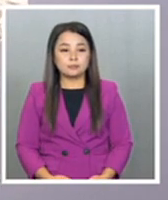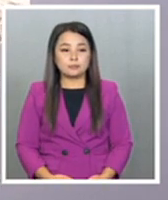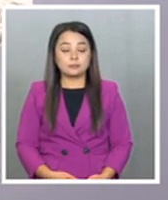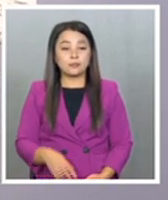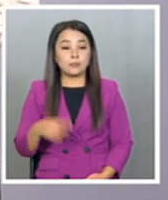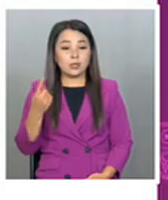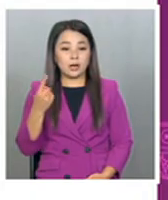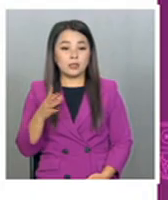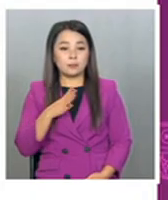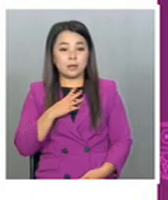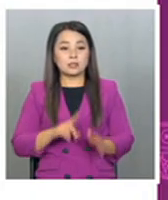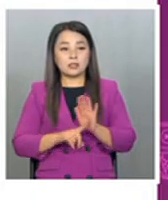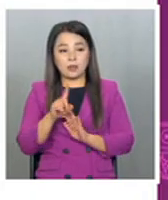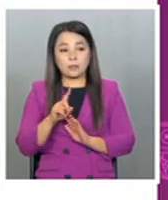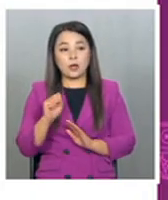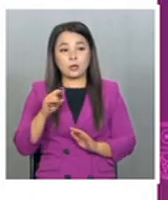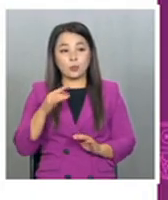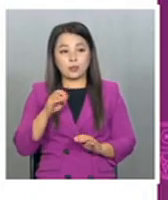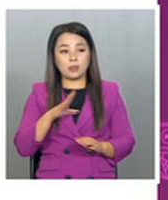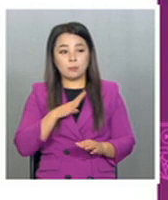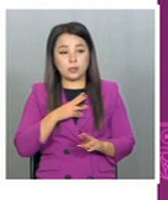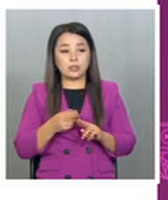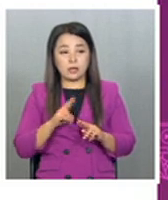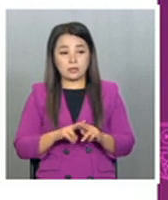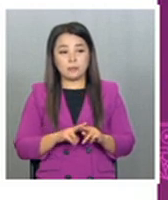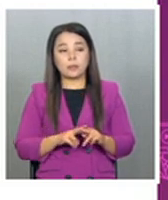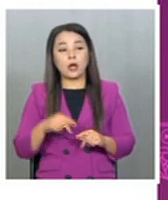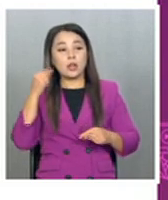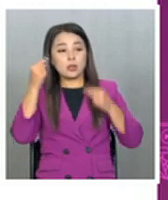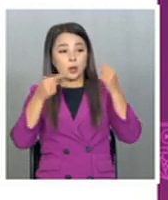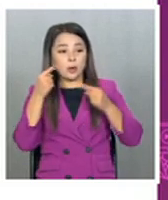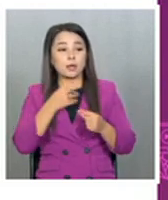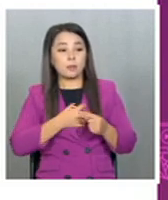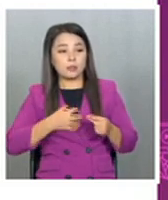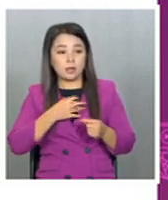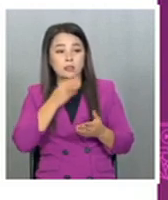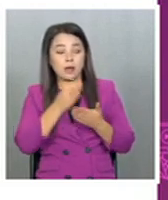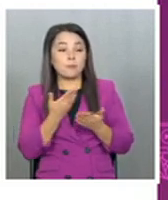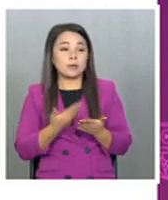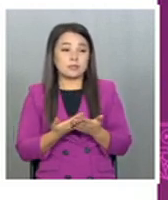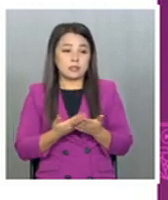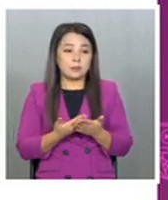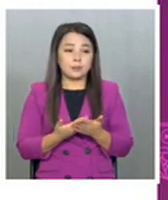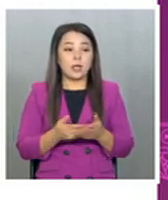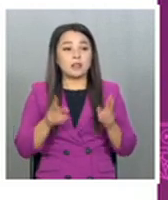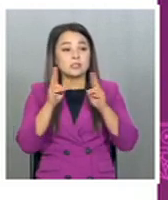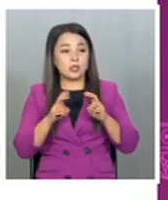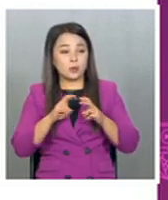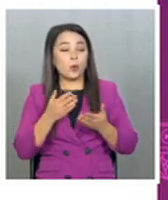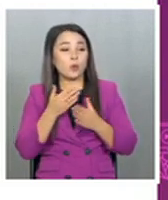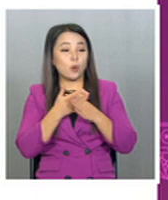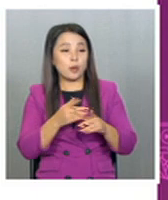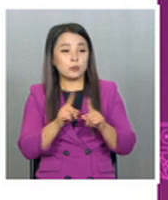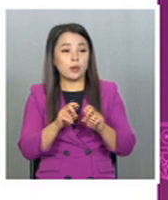Бірінші қадам – аргументтің болуы, яғни логикалық негіздемелер, мысалдар, зерттеулердің көмегі